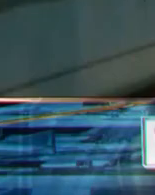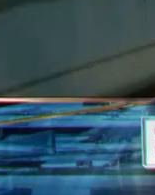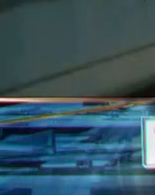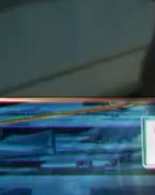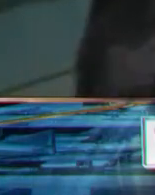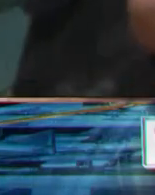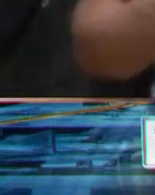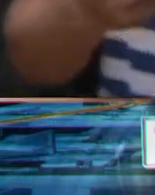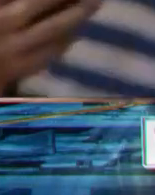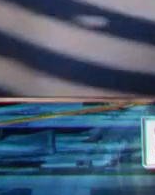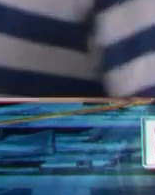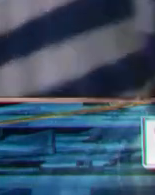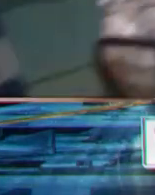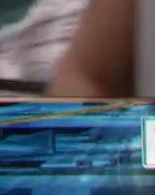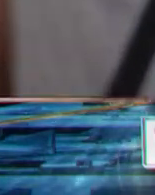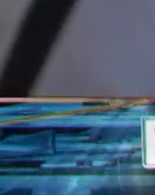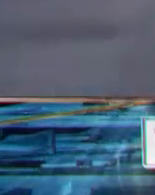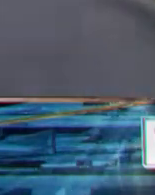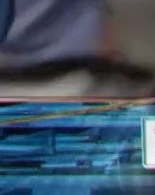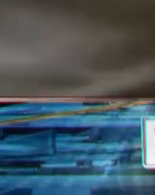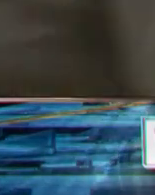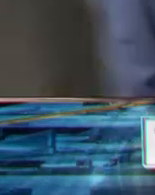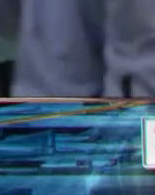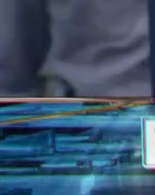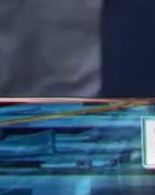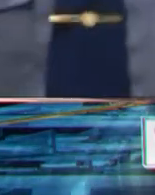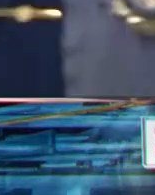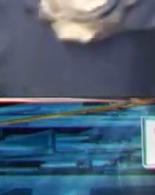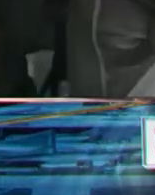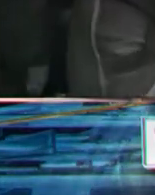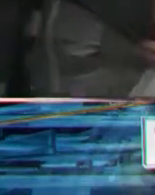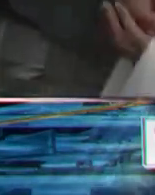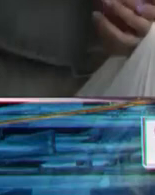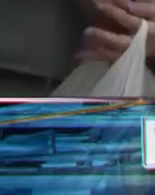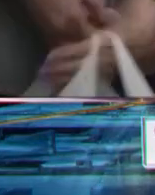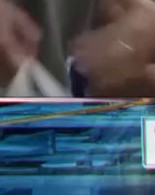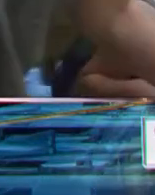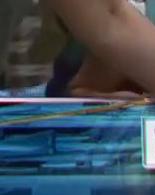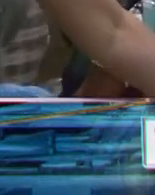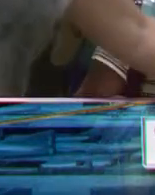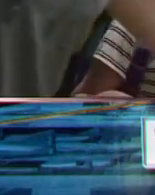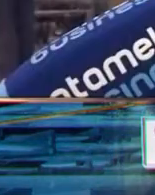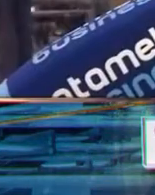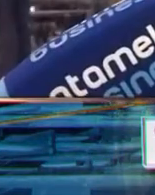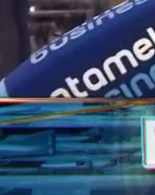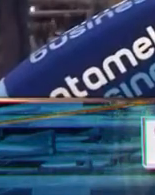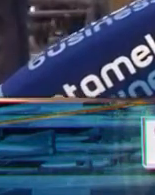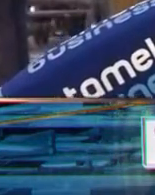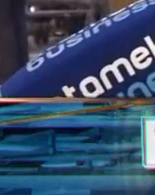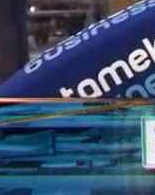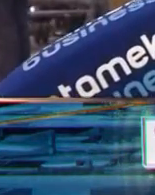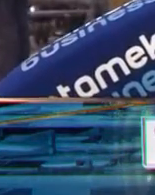Елімізде бүгіннен бастап барлық блок бекеттер алынып тасталды. Екі айлық үзілістен кейін темір жол қатынасы қайта жанданды. Қауіпсіздік